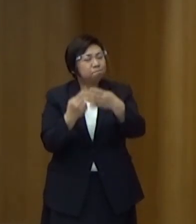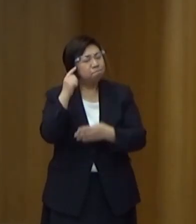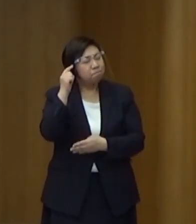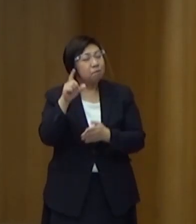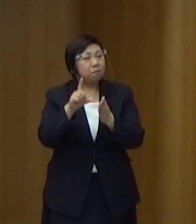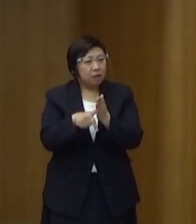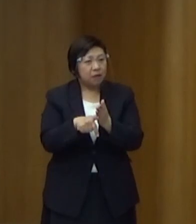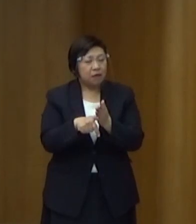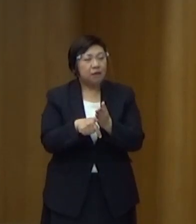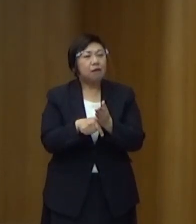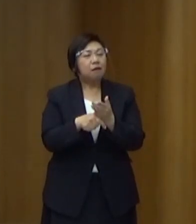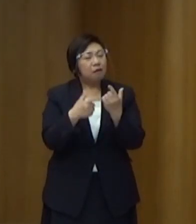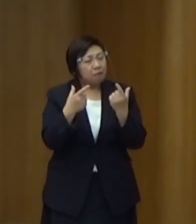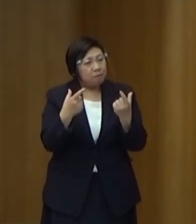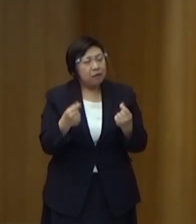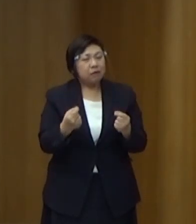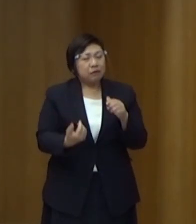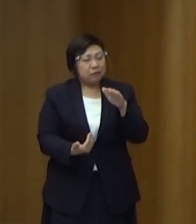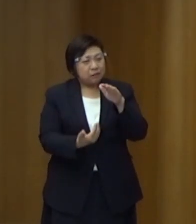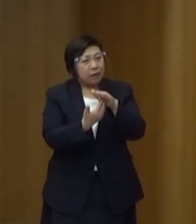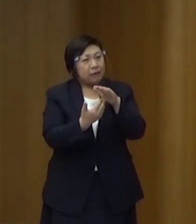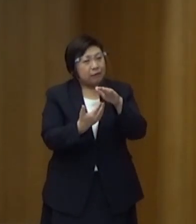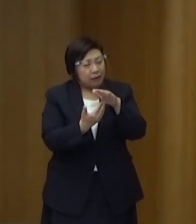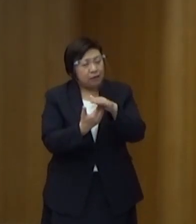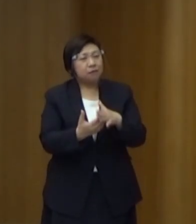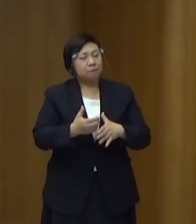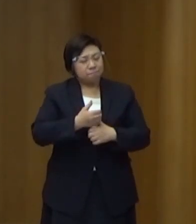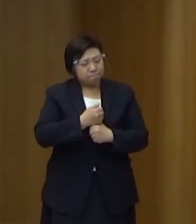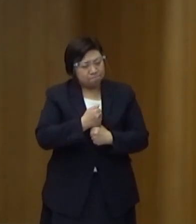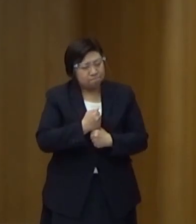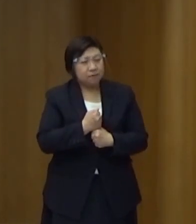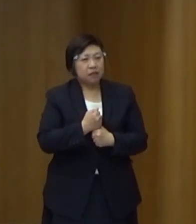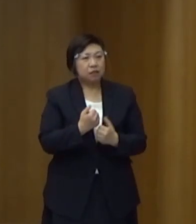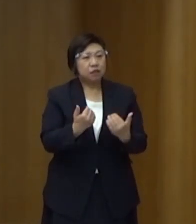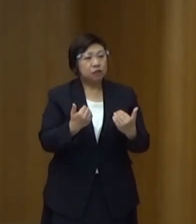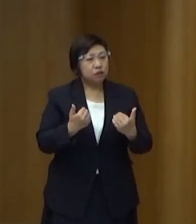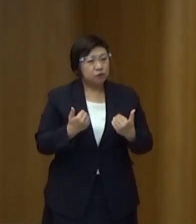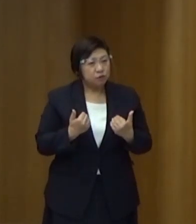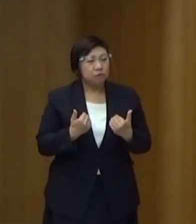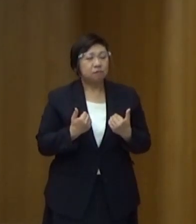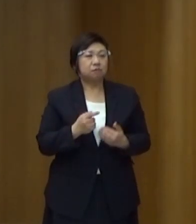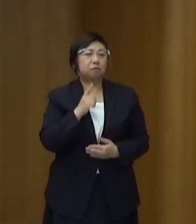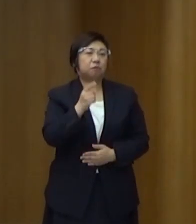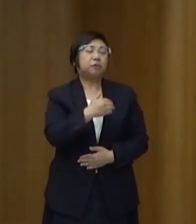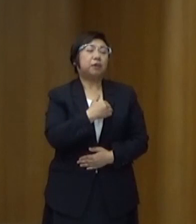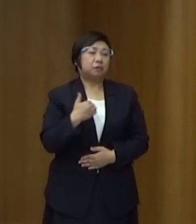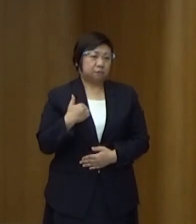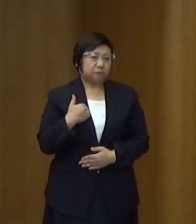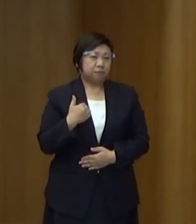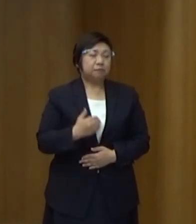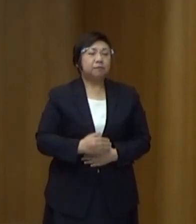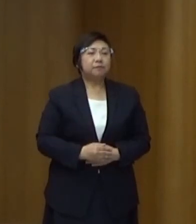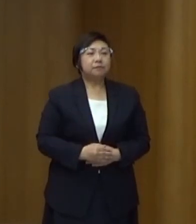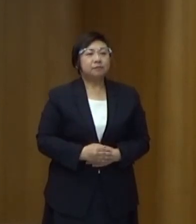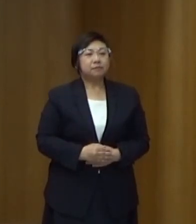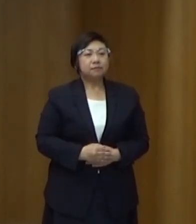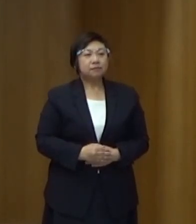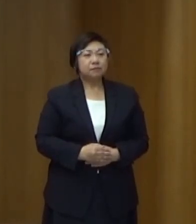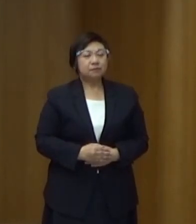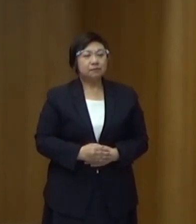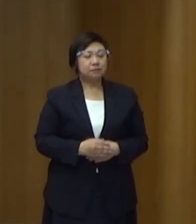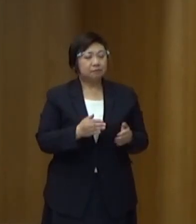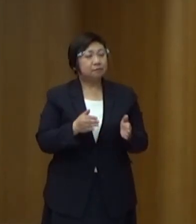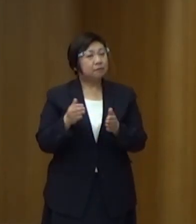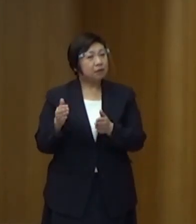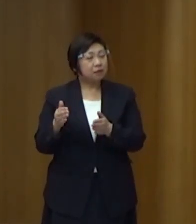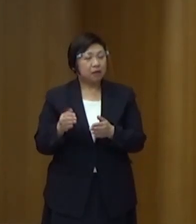は最大限の警戒をしなければならないという状況ということができると思っています。そ